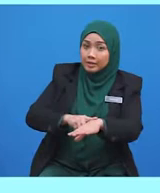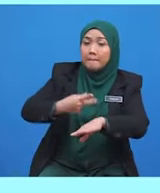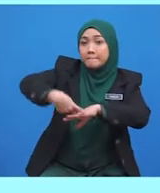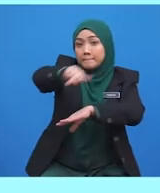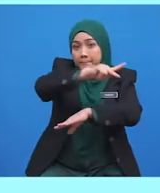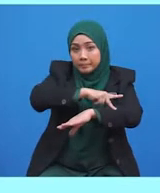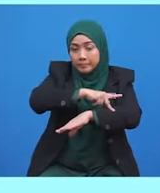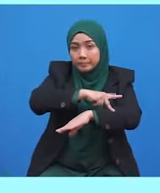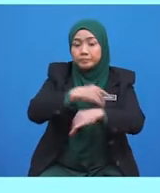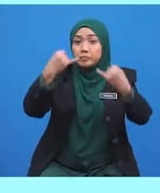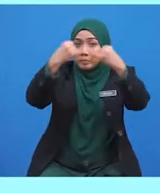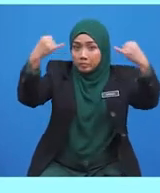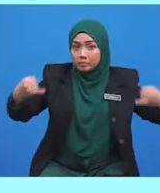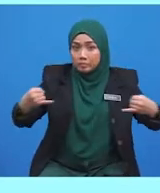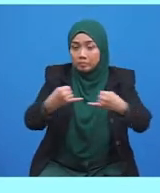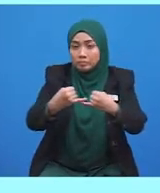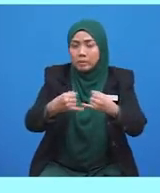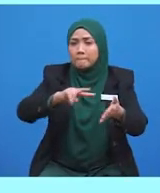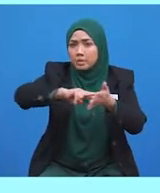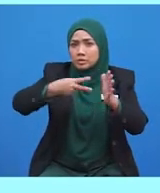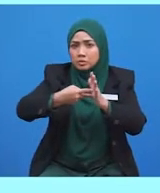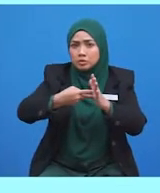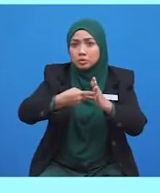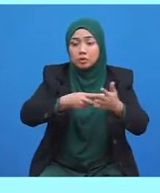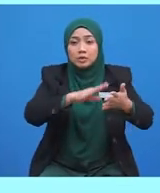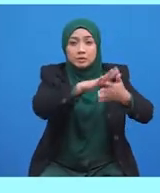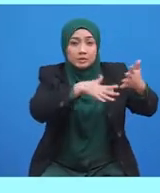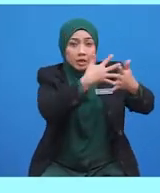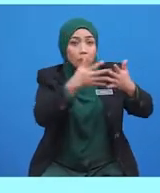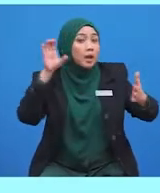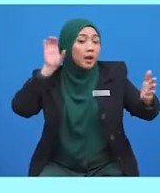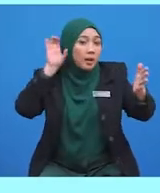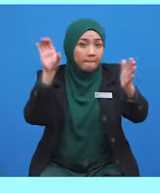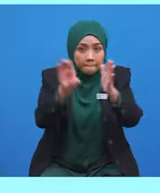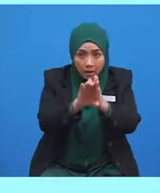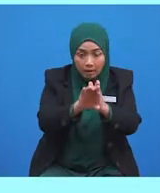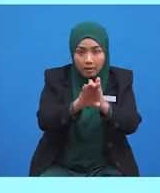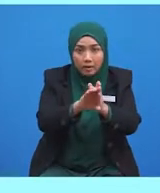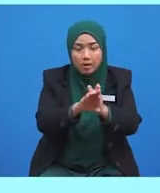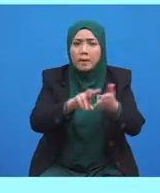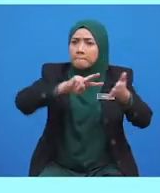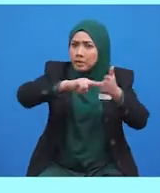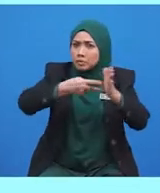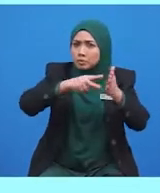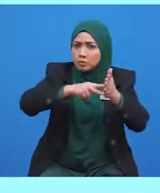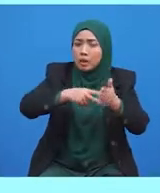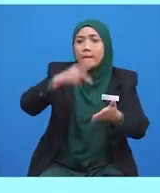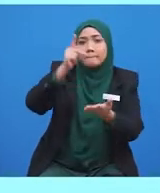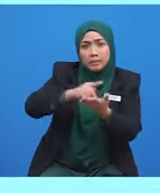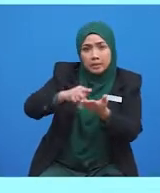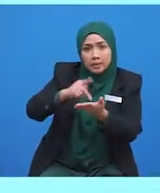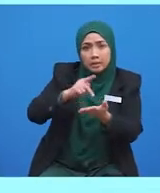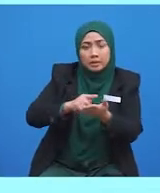Piktograf bermaksud carta bergambar. Maksudnya, bilangan data